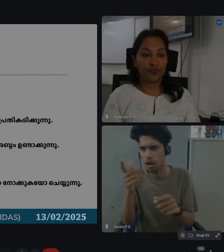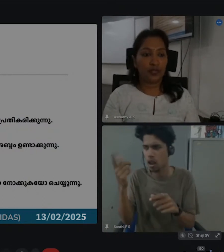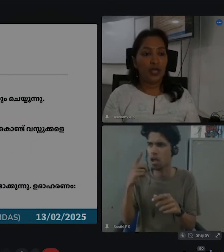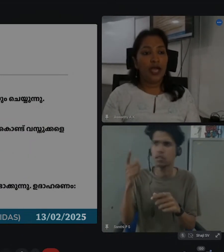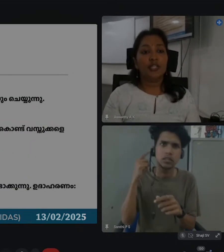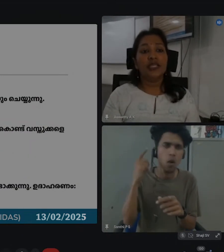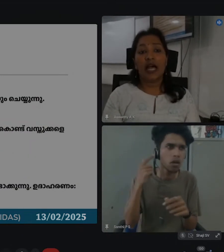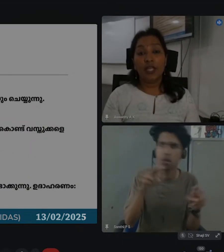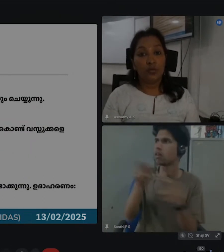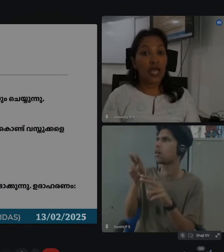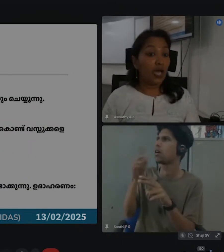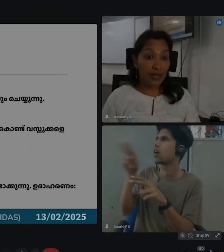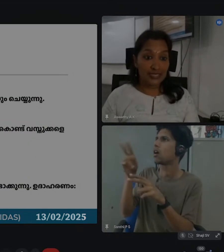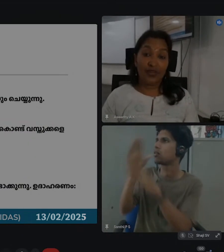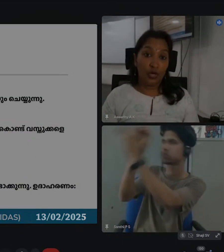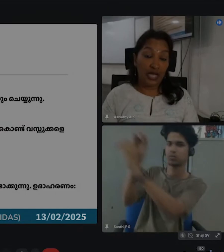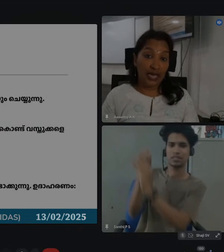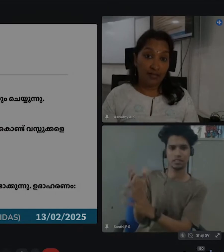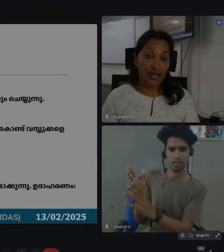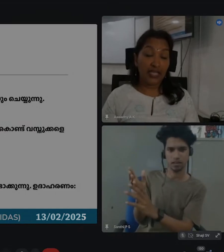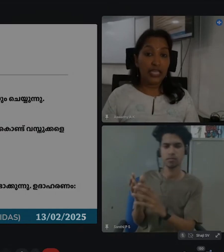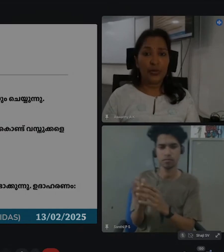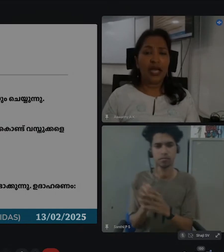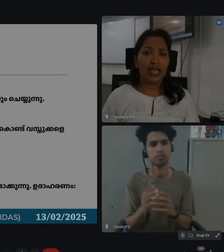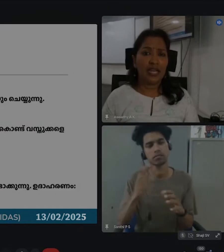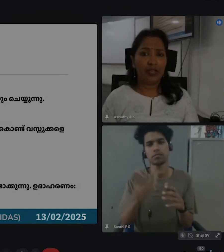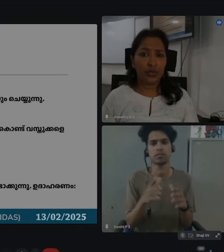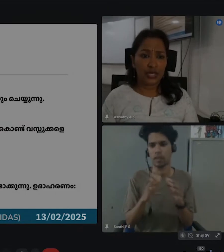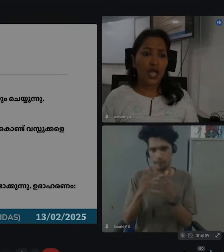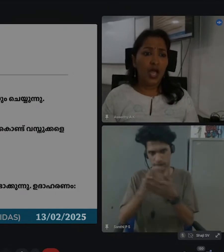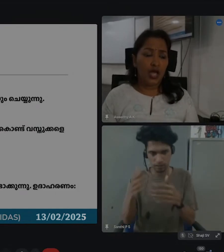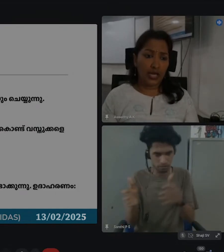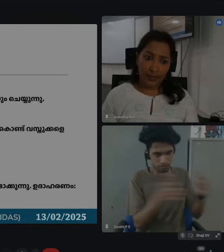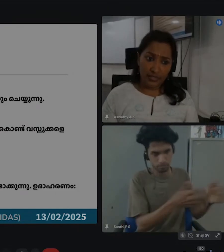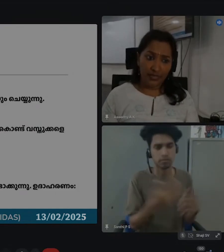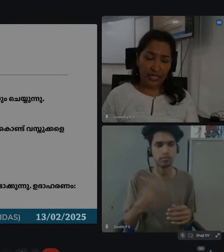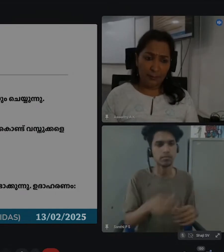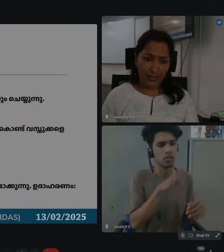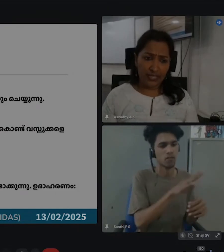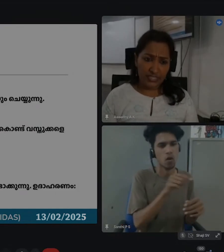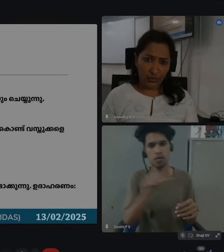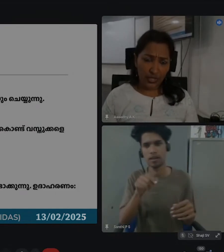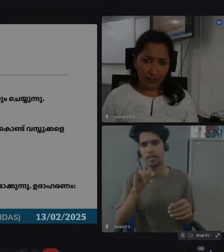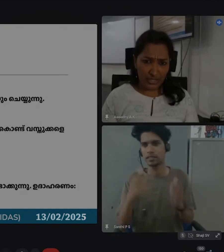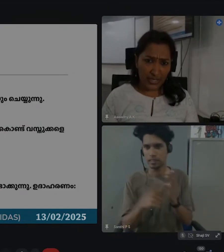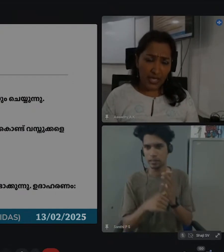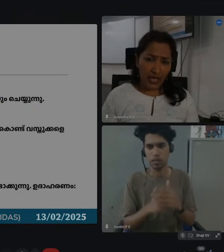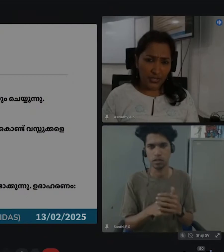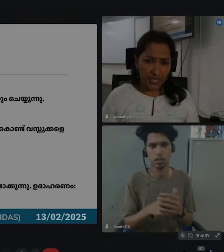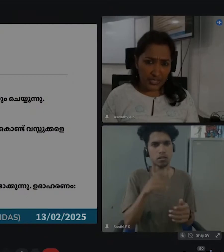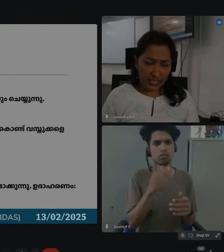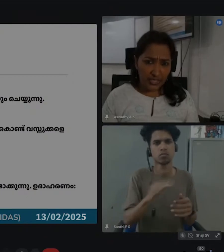ചെയ്യുന്നു. അടുത്തതായി 4 മുതൽ 6 മാസം വരെയുള്ള കാലയളവിലാണ്. ഈ ഒരു കാലയളവിൽ കുഞ്ഞുങ്ങൾ കമിഴ്ന്ന് വീഴുകയും ചില കുഞ്ഞുങ്ങൾ